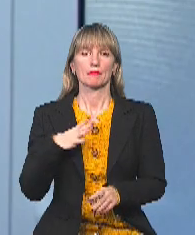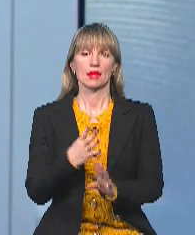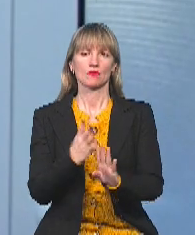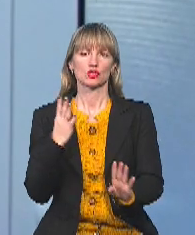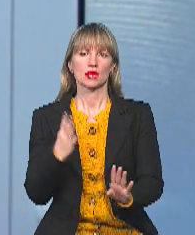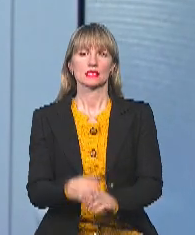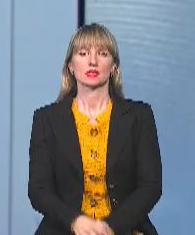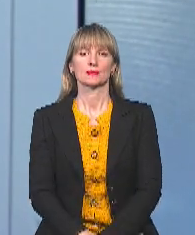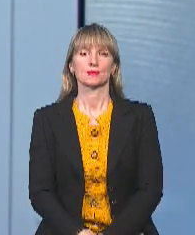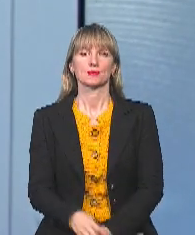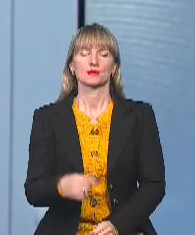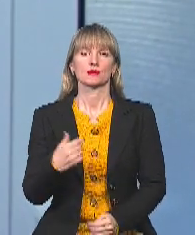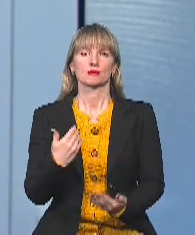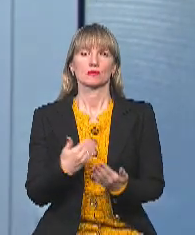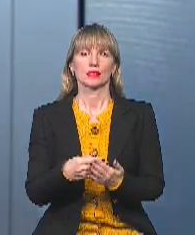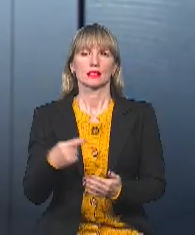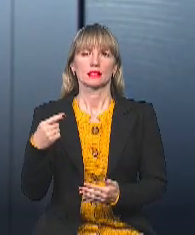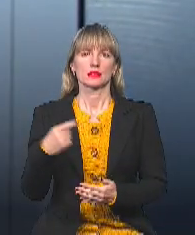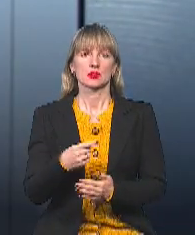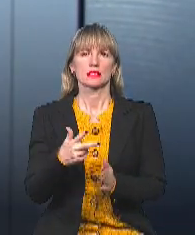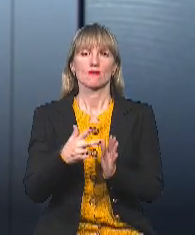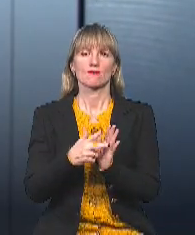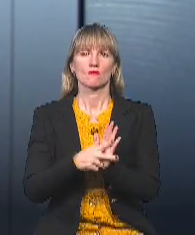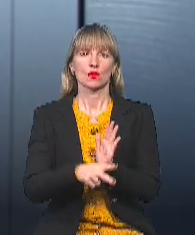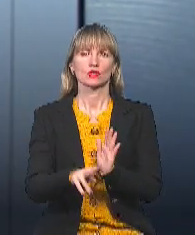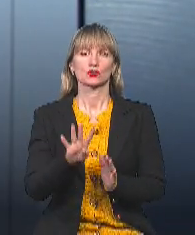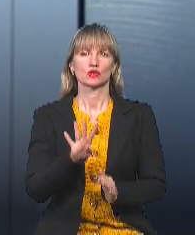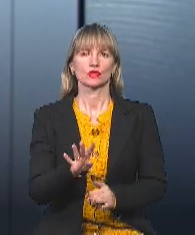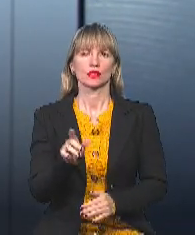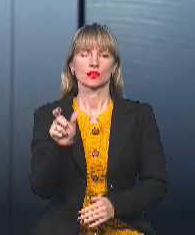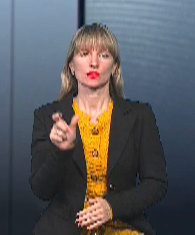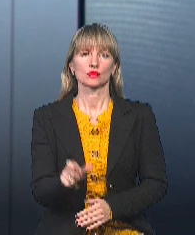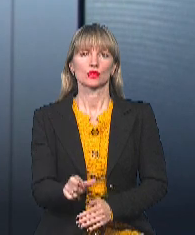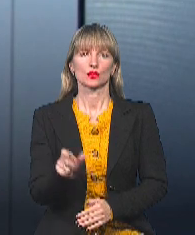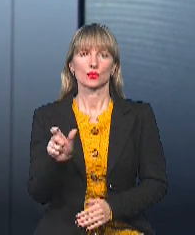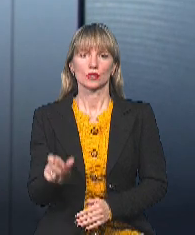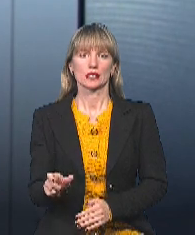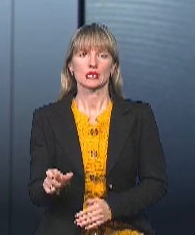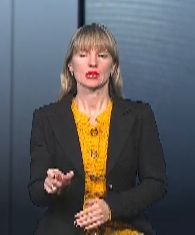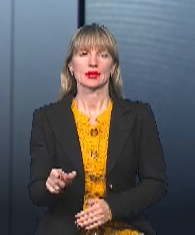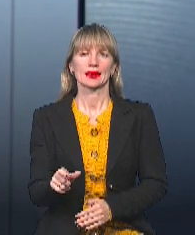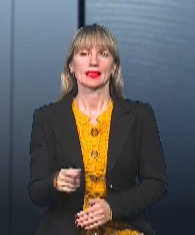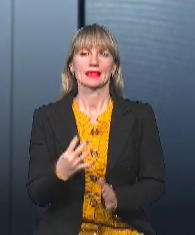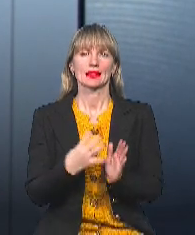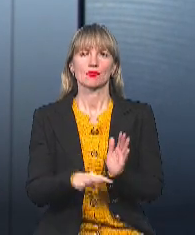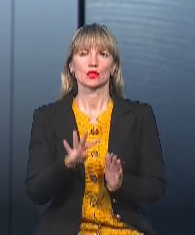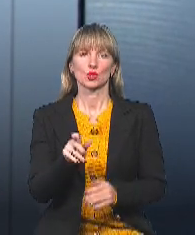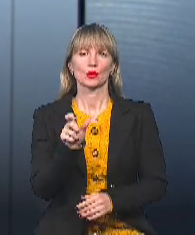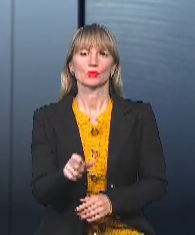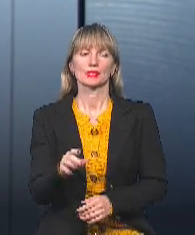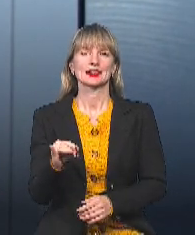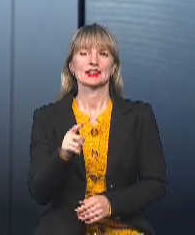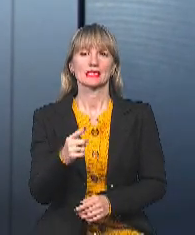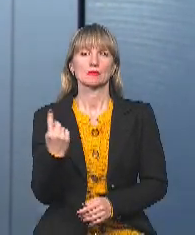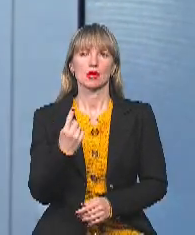черзі. Прийняли 1084 чоловіка. Ми вже прийняли 1084 людини, 94 людини із них